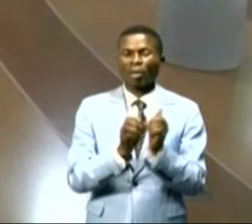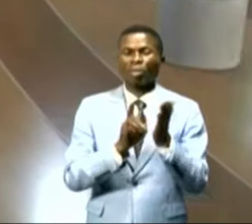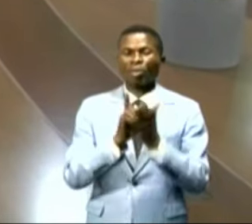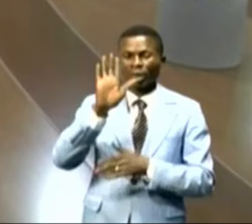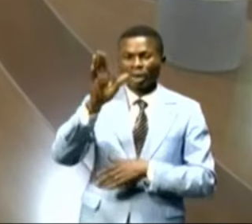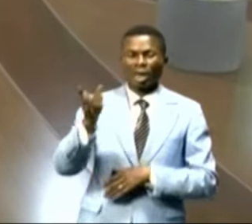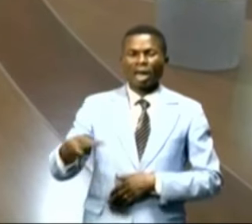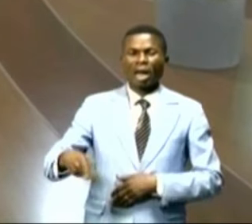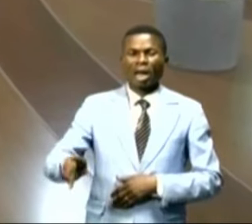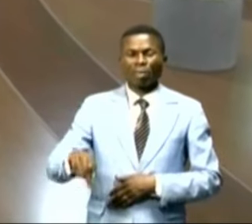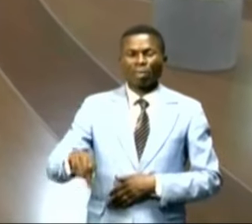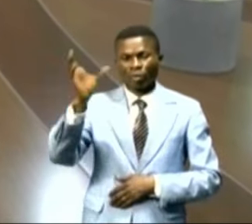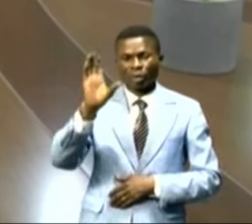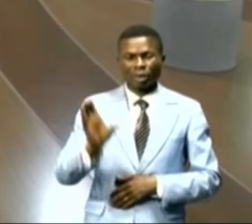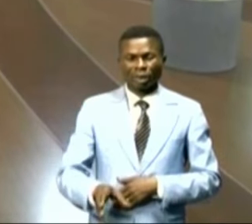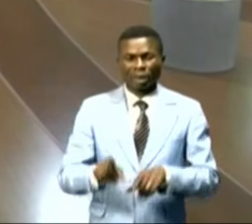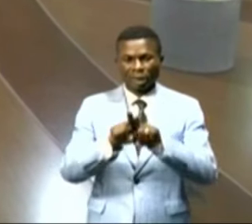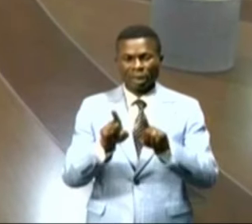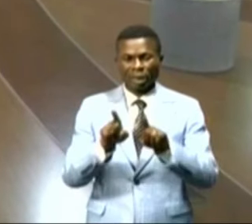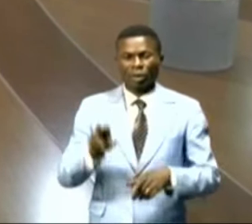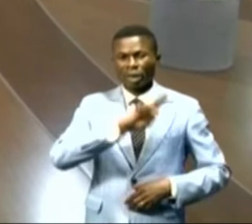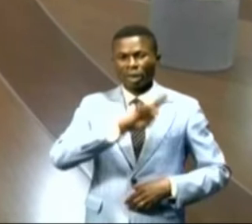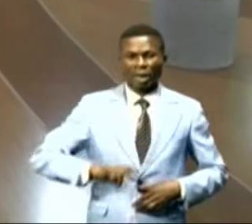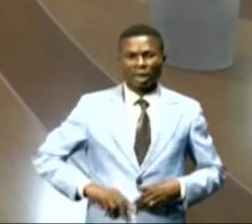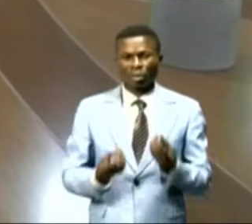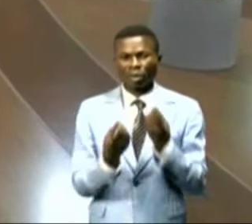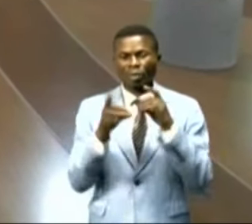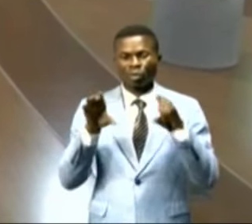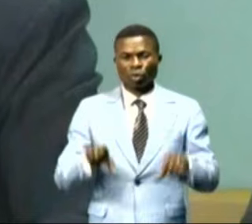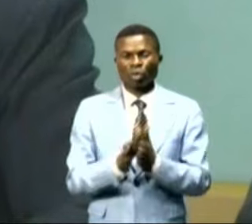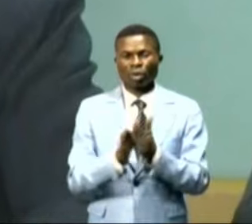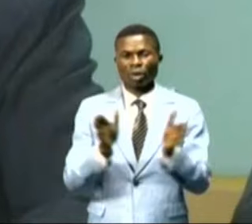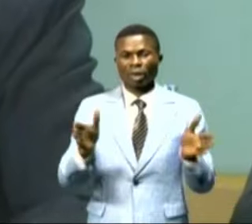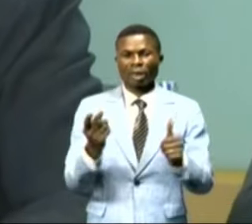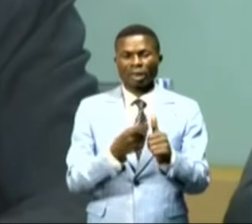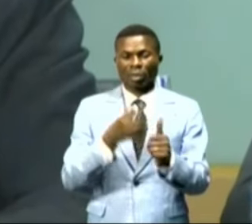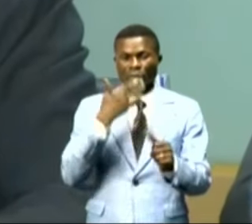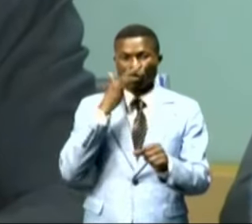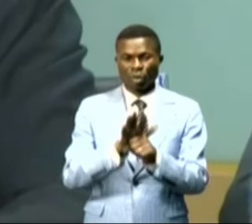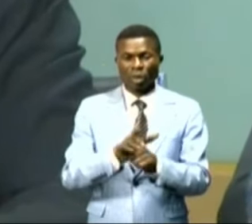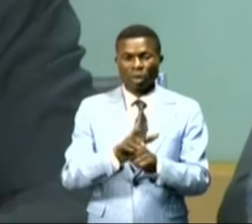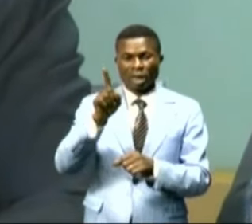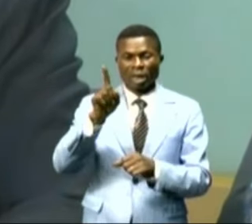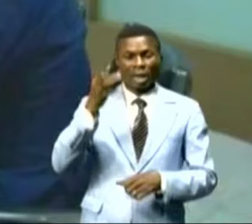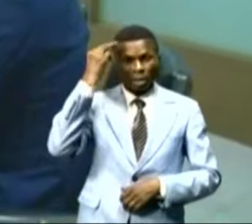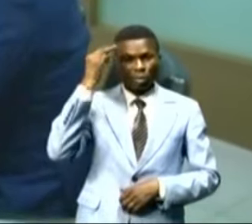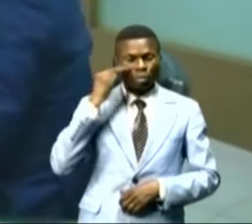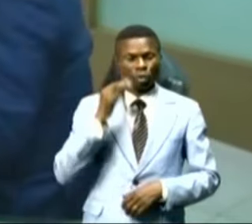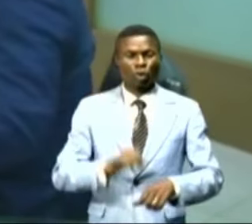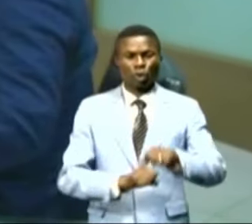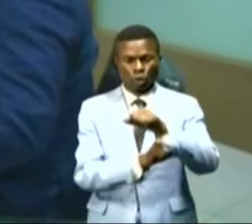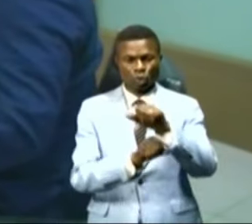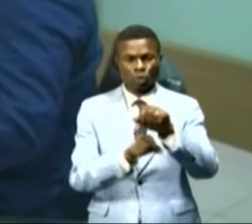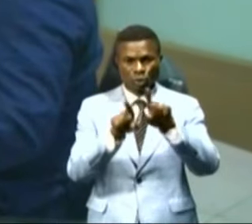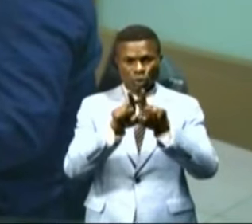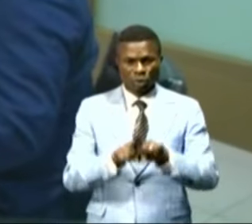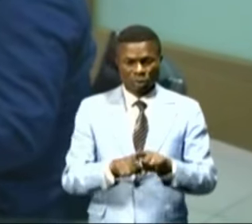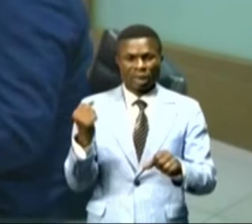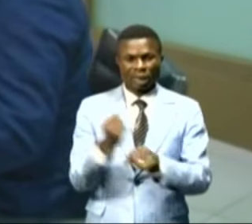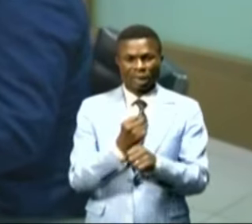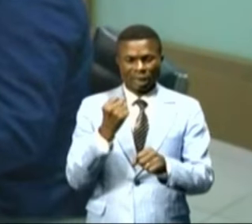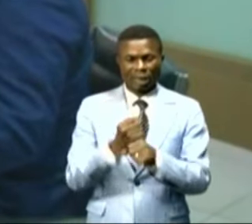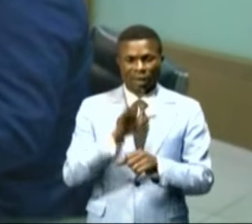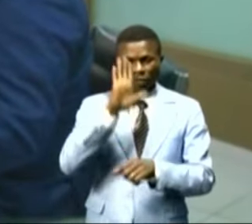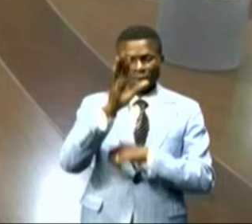du Congo central, mais aussi de la RDC. En général, et surtout promettre à l'un de leurs accompagnement et soutien dans cette exaltante